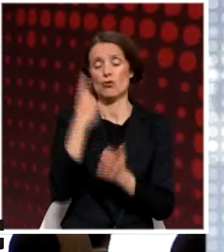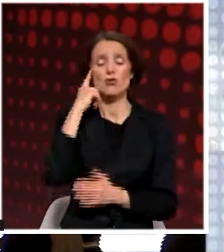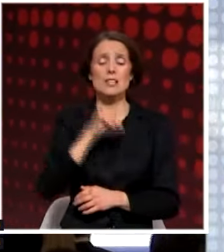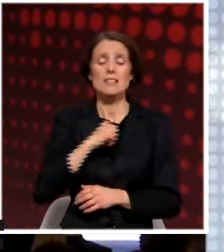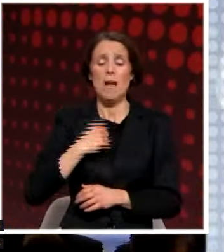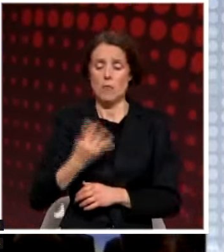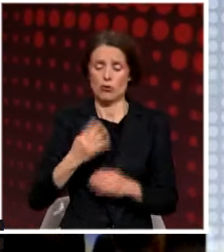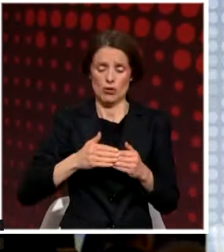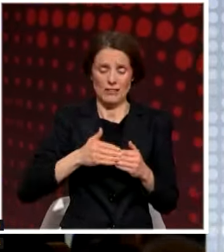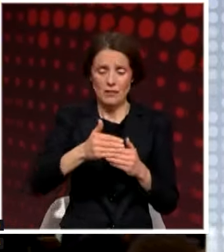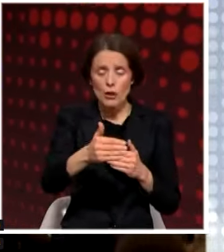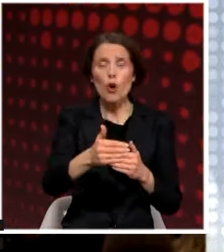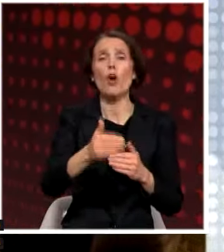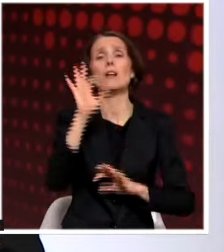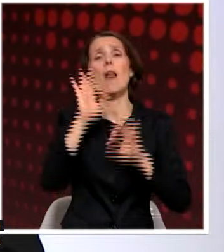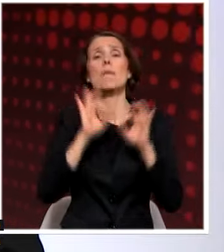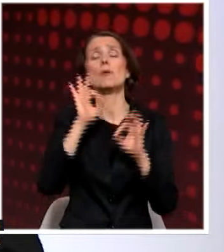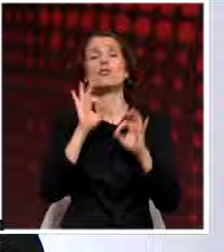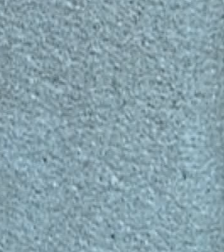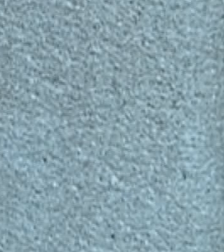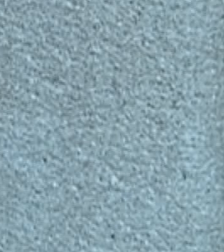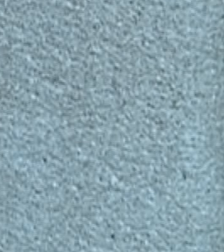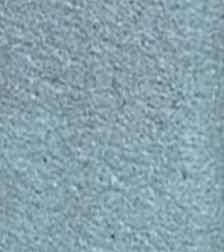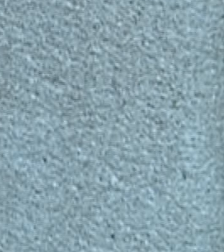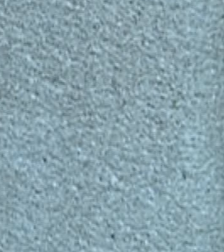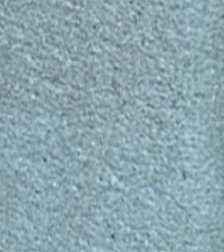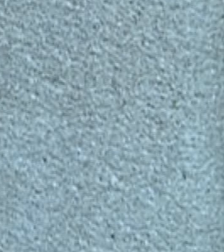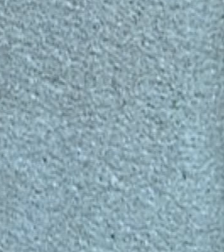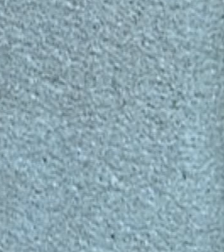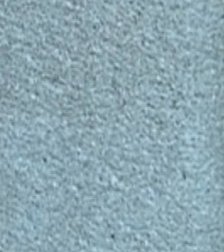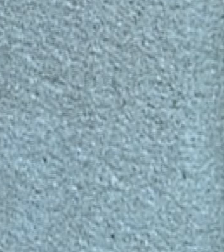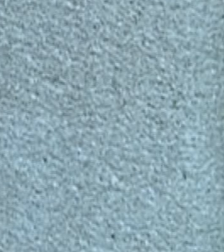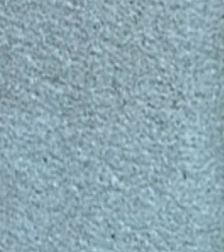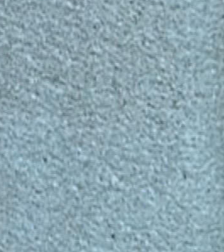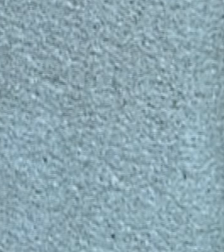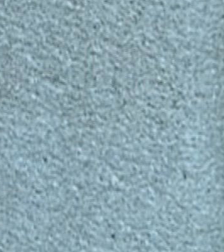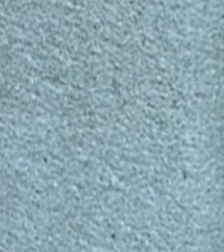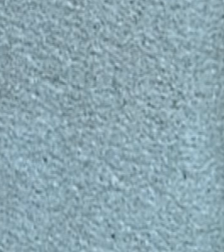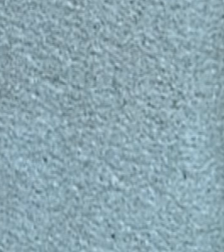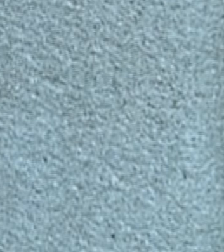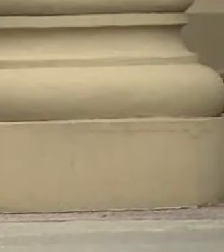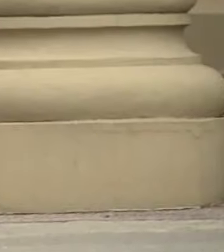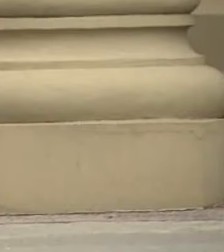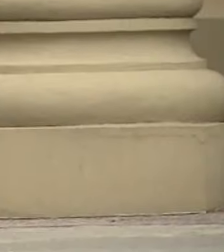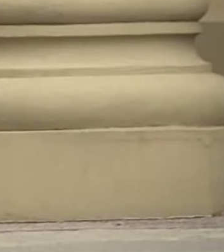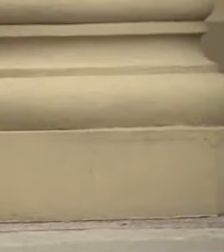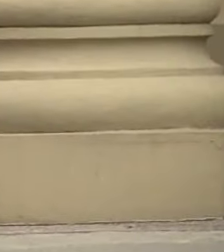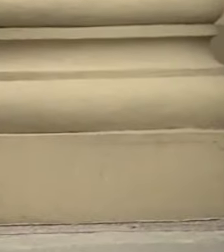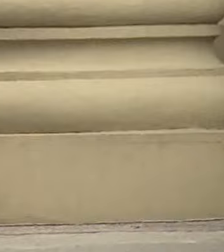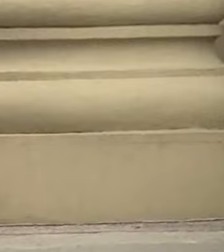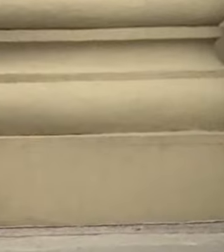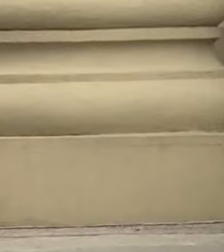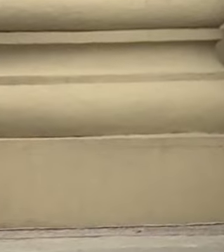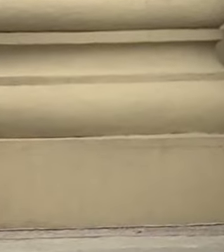Republici Srbiji 1400 evra. Az államfő a nyugdíjemelésekről is beszélt. Bejelentette, hogy az